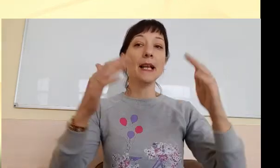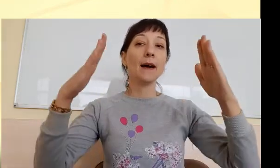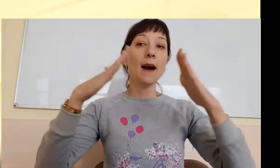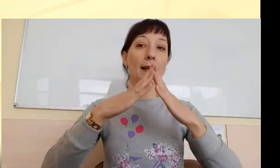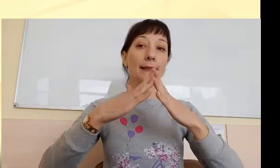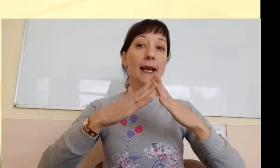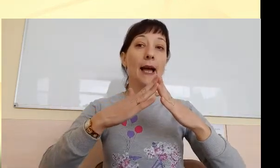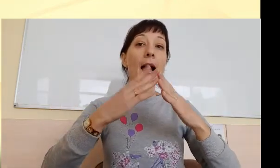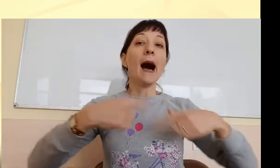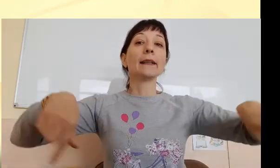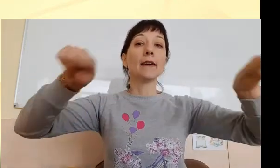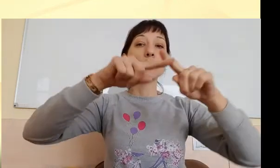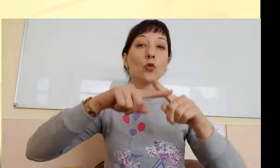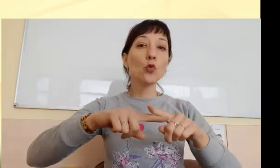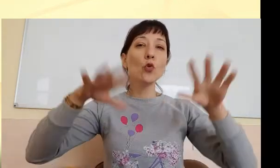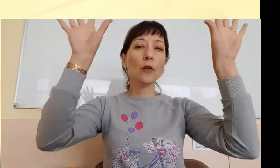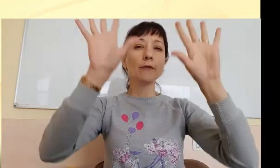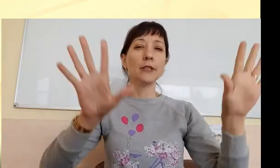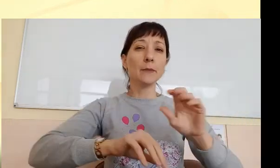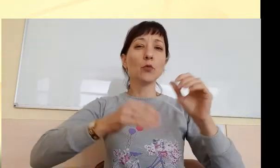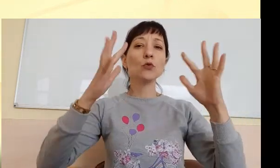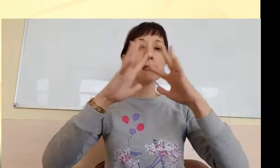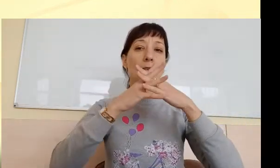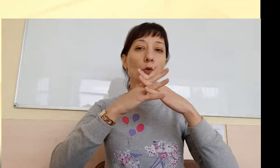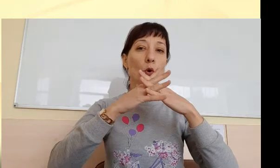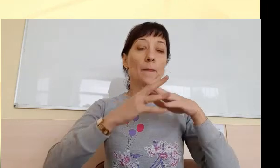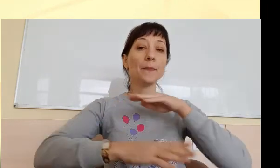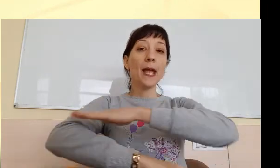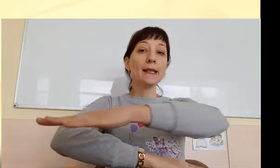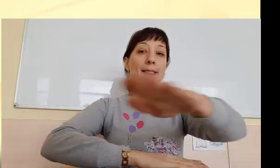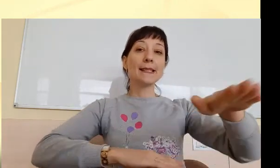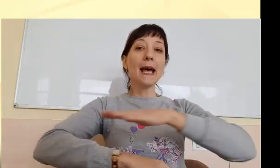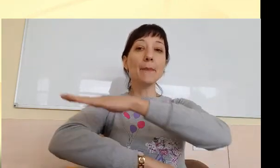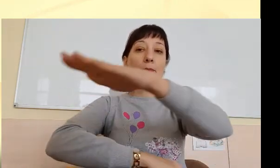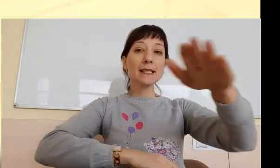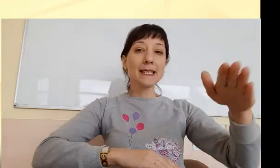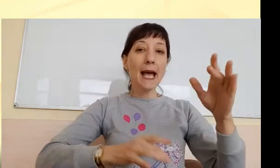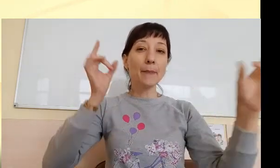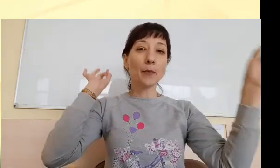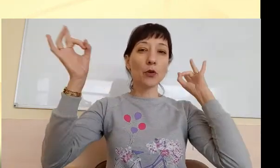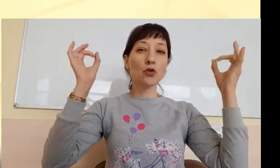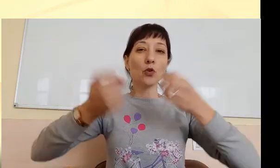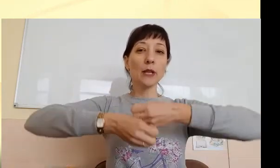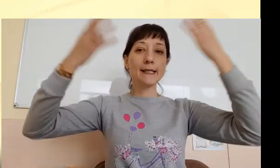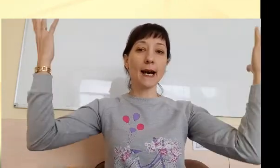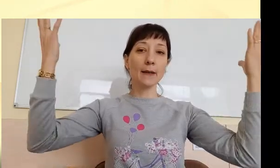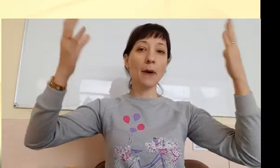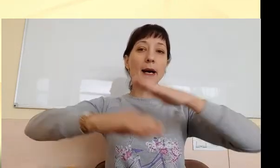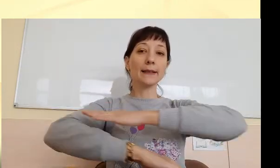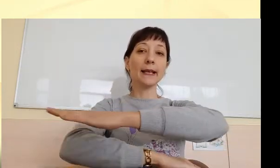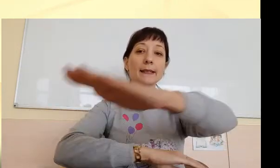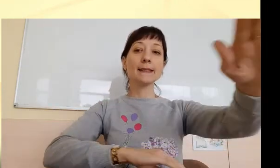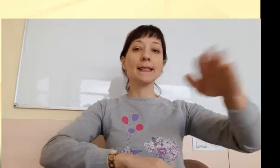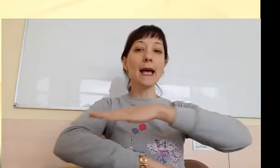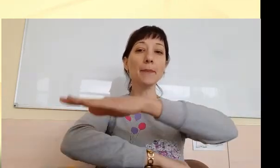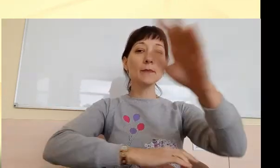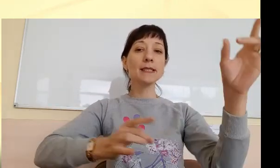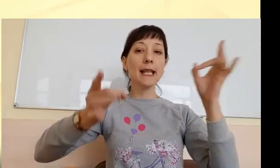стала біля хати, а навкруг в диму село. Степом-степом розгулись